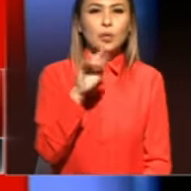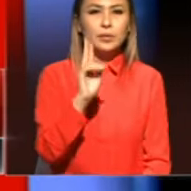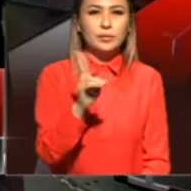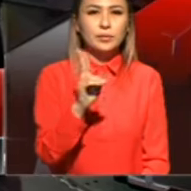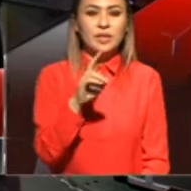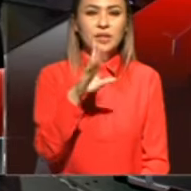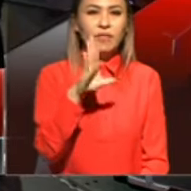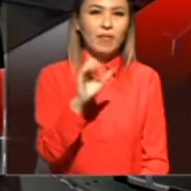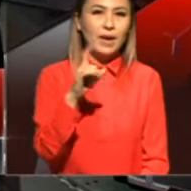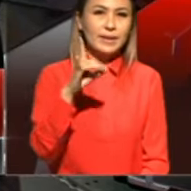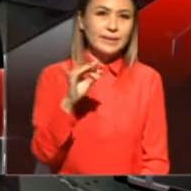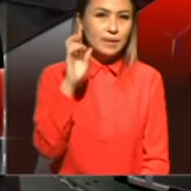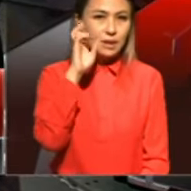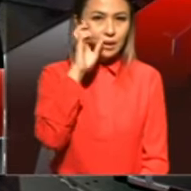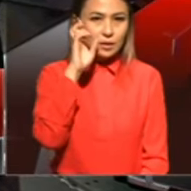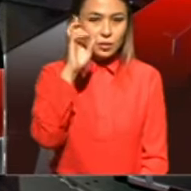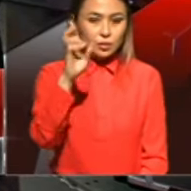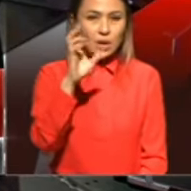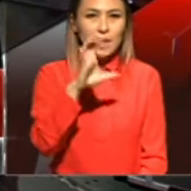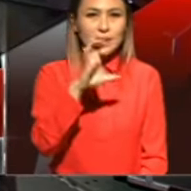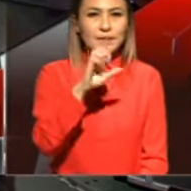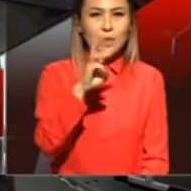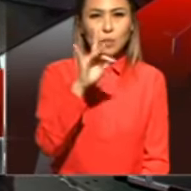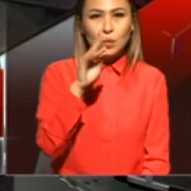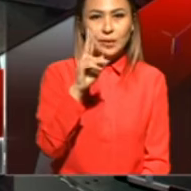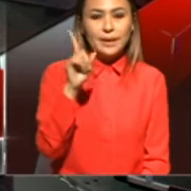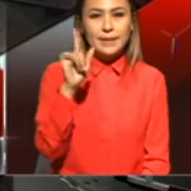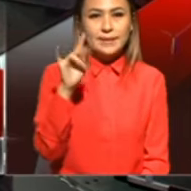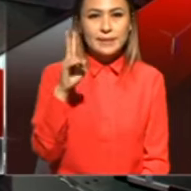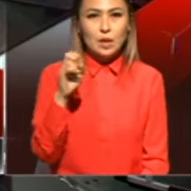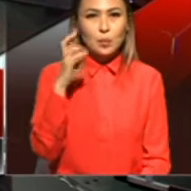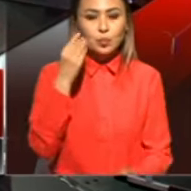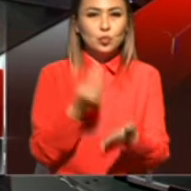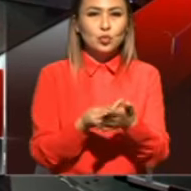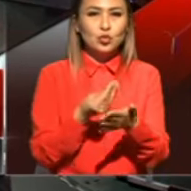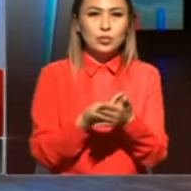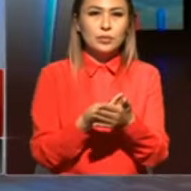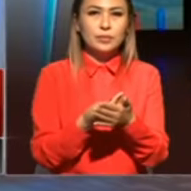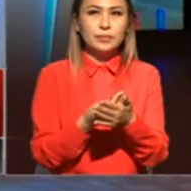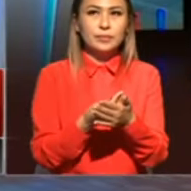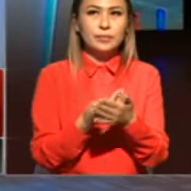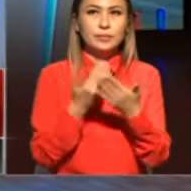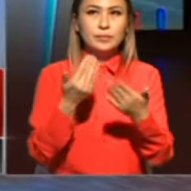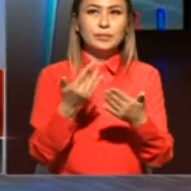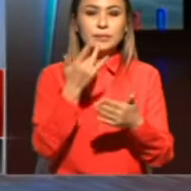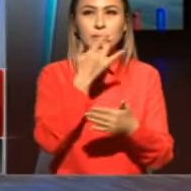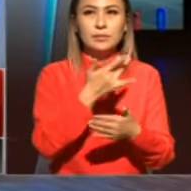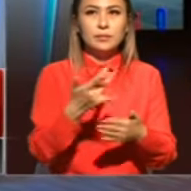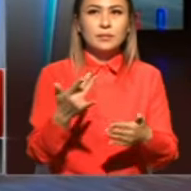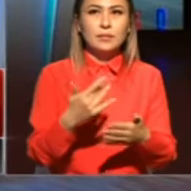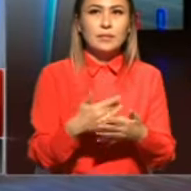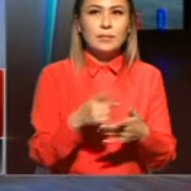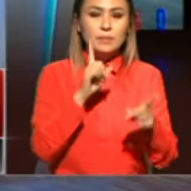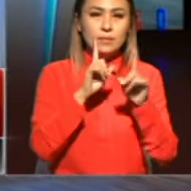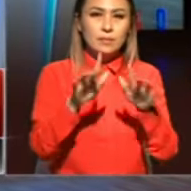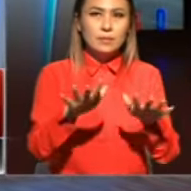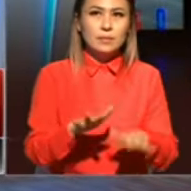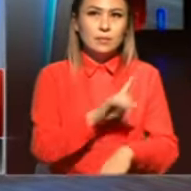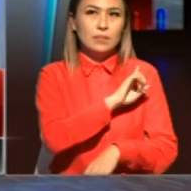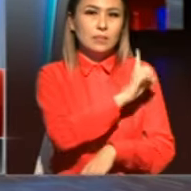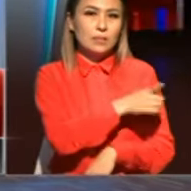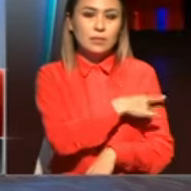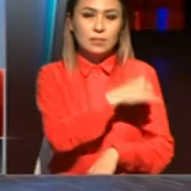Квази мемлекеттік сектор. Ал Самұрық қазына бюджеті, олардың осы саясаты парламенттің күші